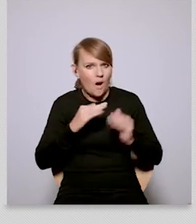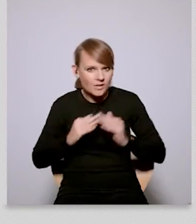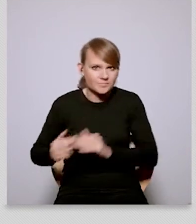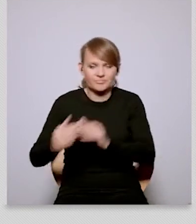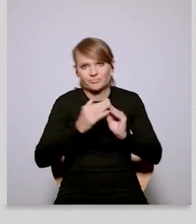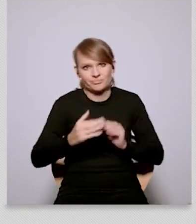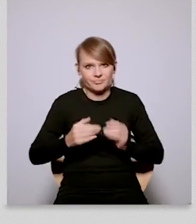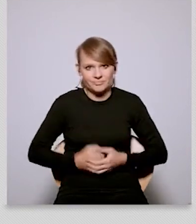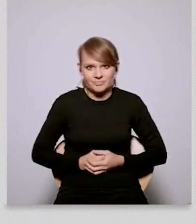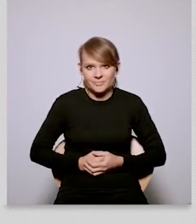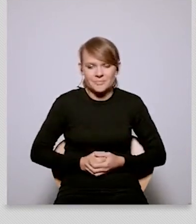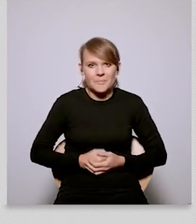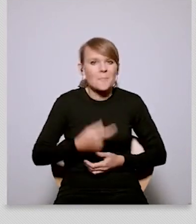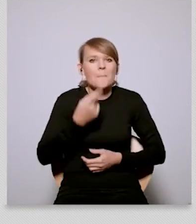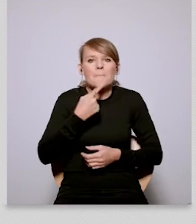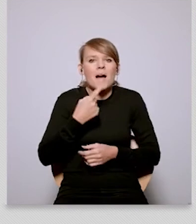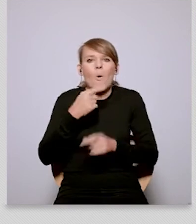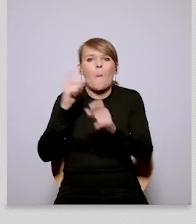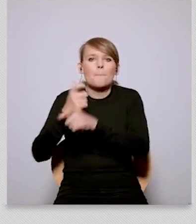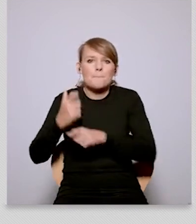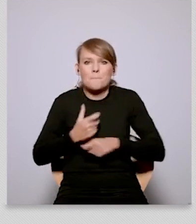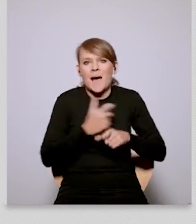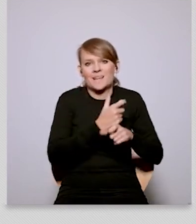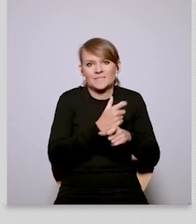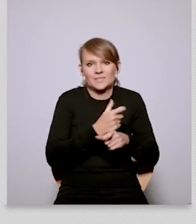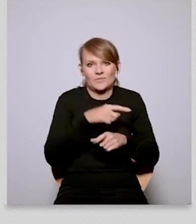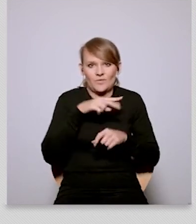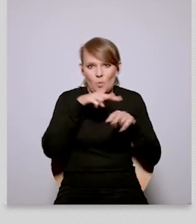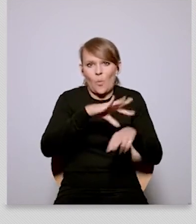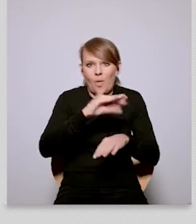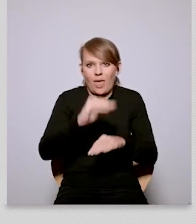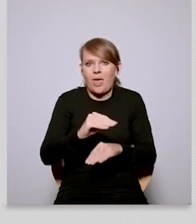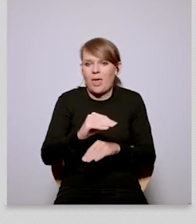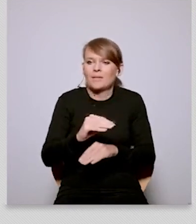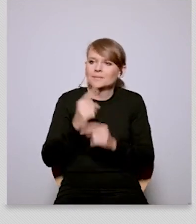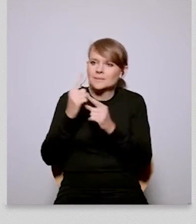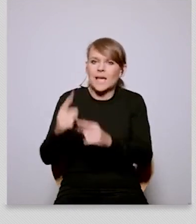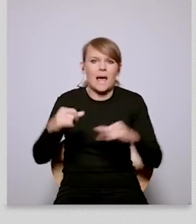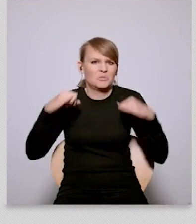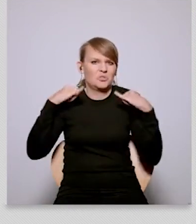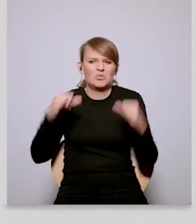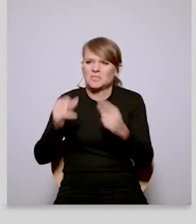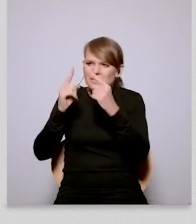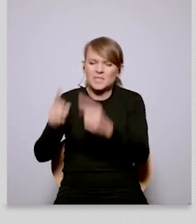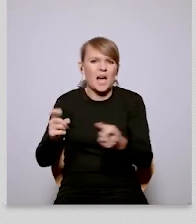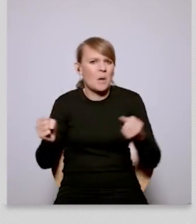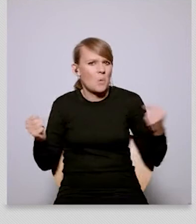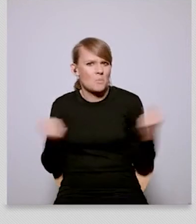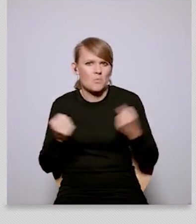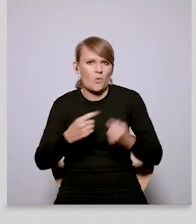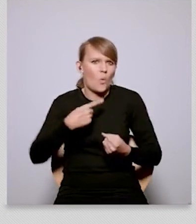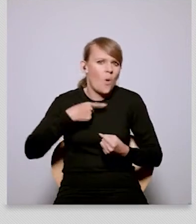bo niewiele państw członkowskich jest na tyle silnych żeby niezależnie mogło mieć jakiś silny głos w tej debacie